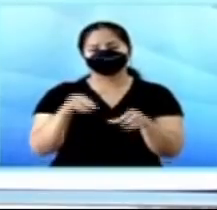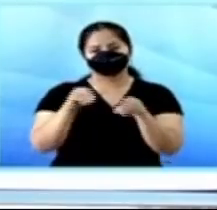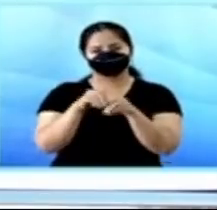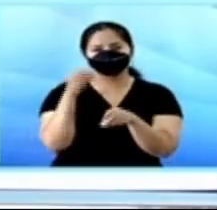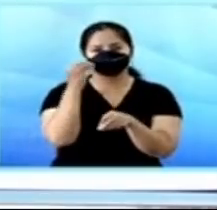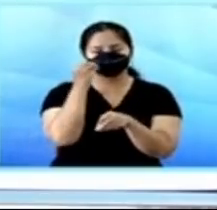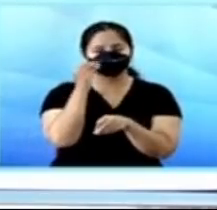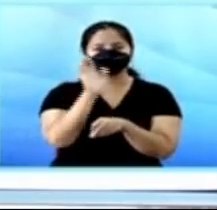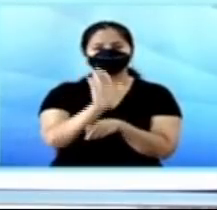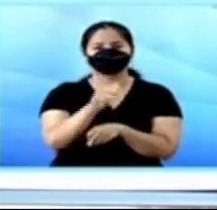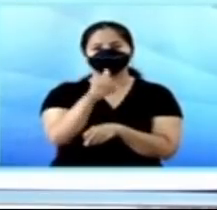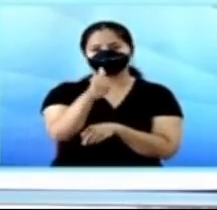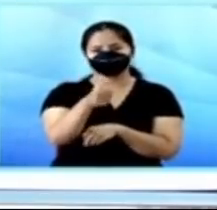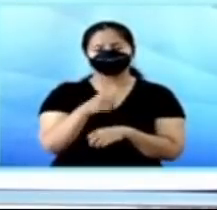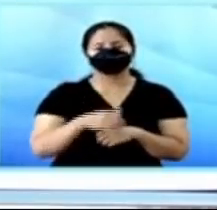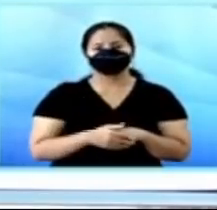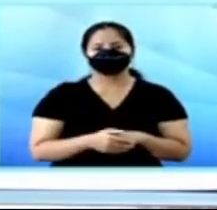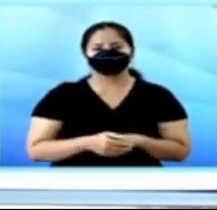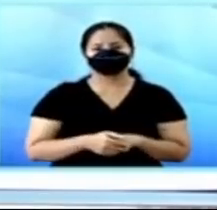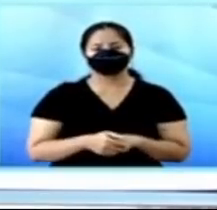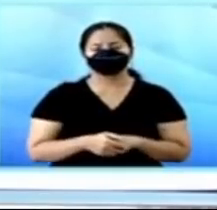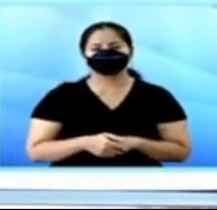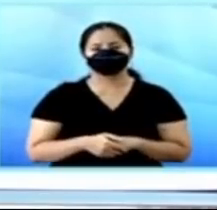ได้